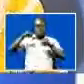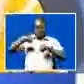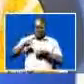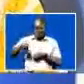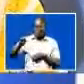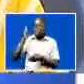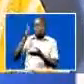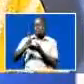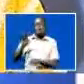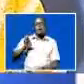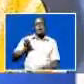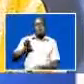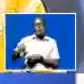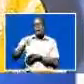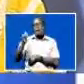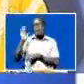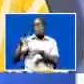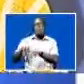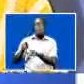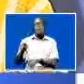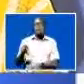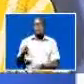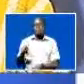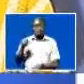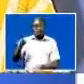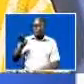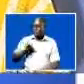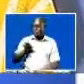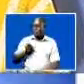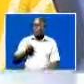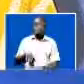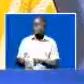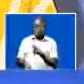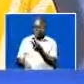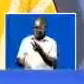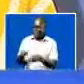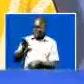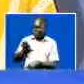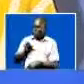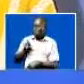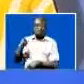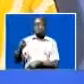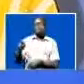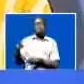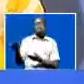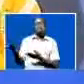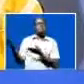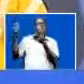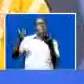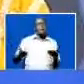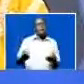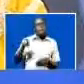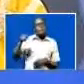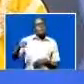mwanamke. Kisha hayo mengine yakafuata. Huyo mwanamke wa pili, mwanamke mbaya na ndiye swali letwa sana hapa katika